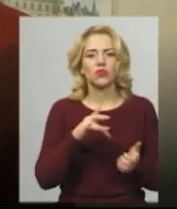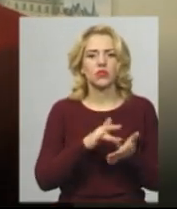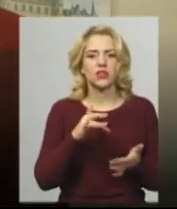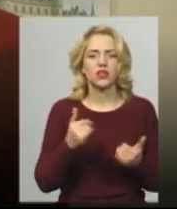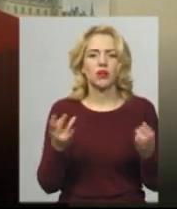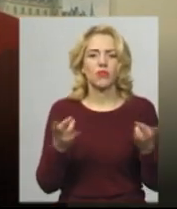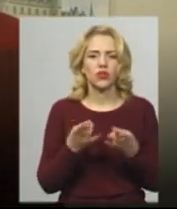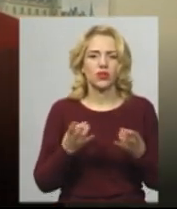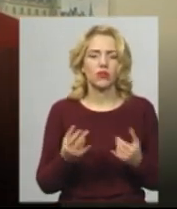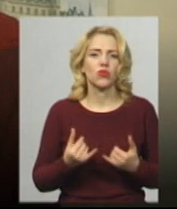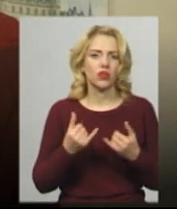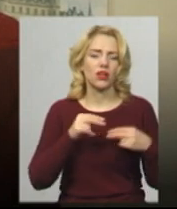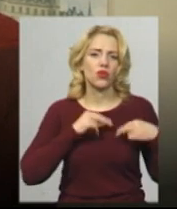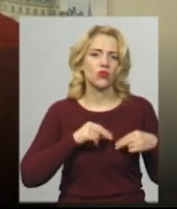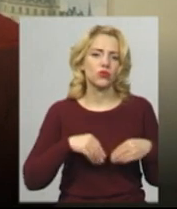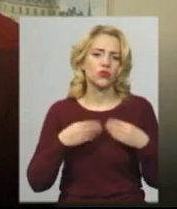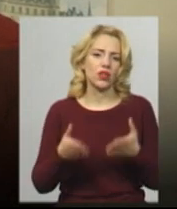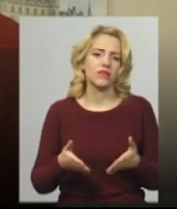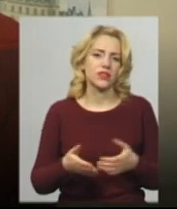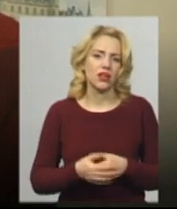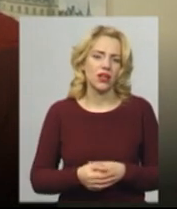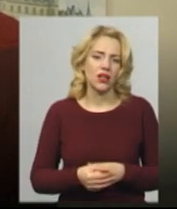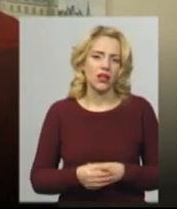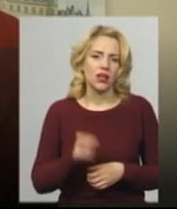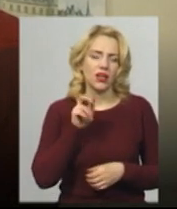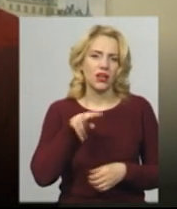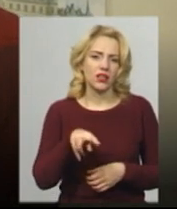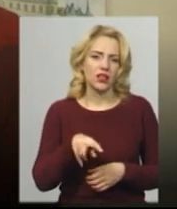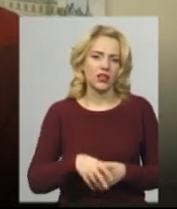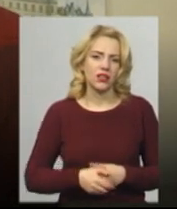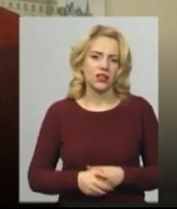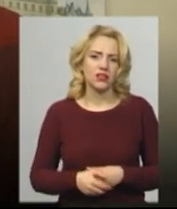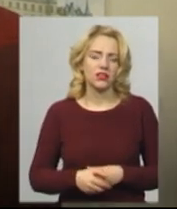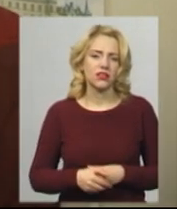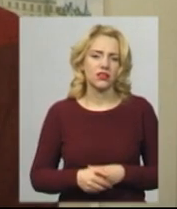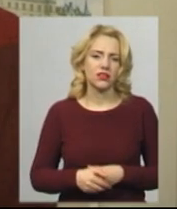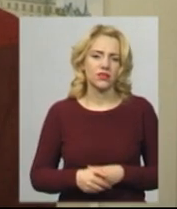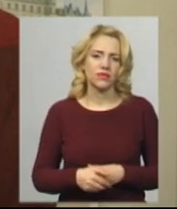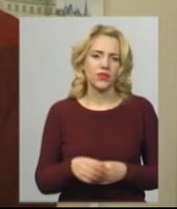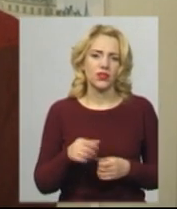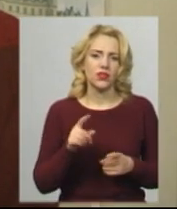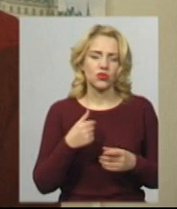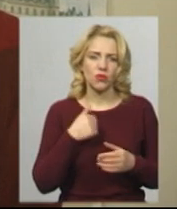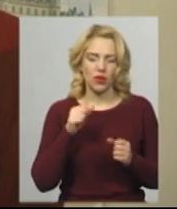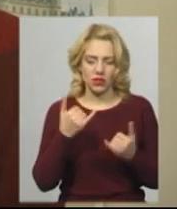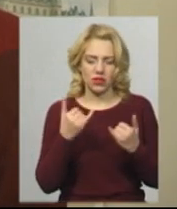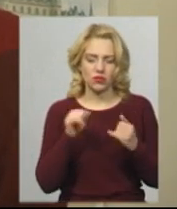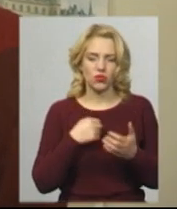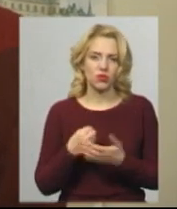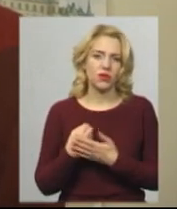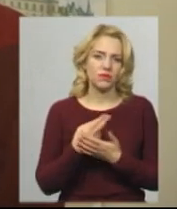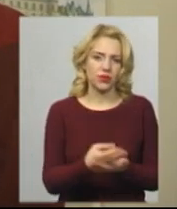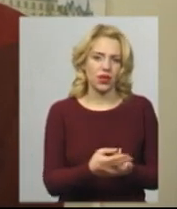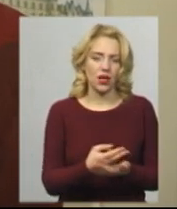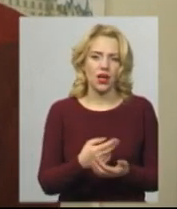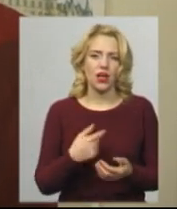для роботодавця лікарняний лист. Тепіру мене зможуть положити в стаціонар, відпустити з роботи,